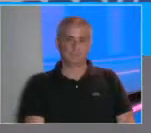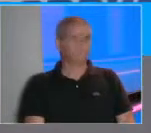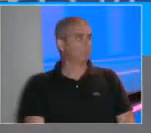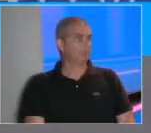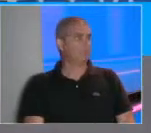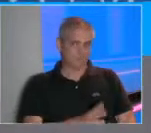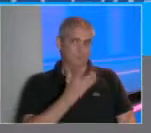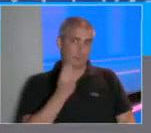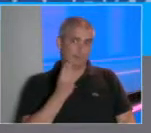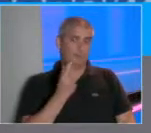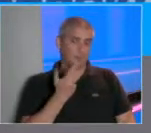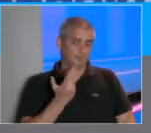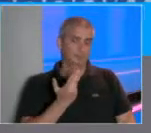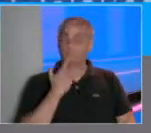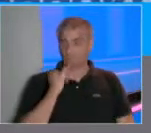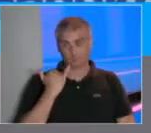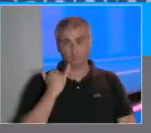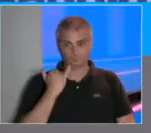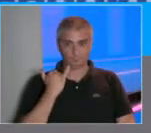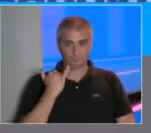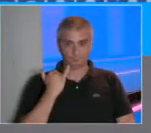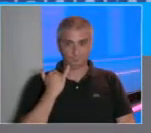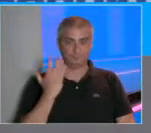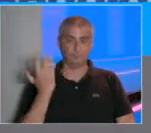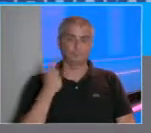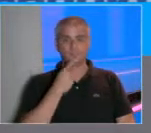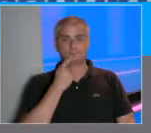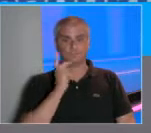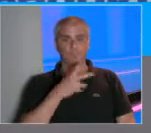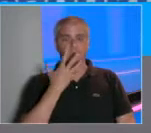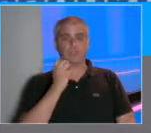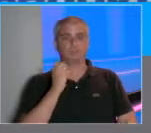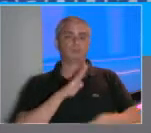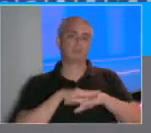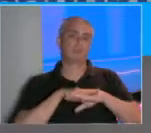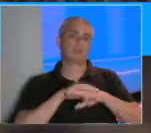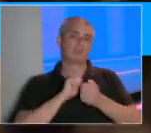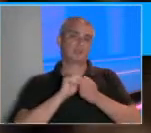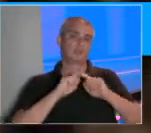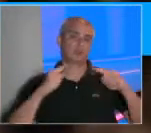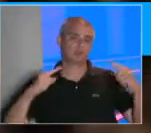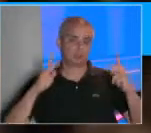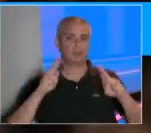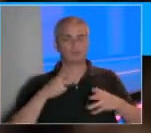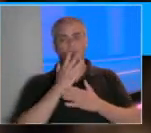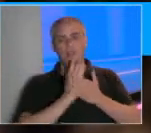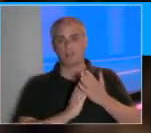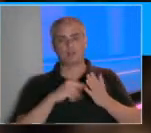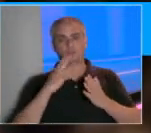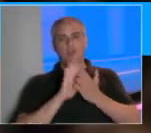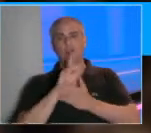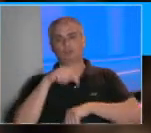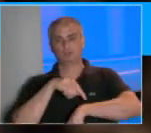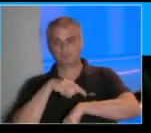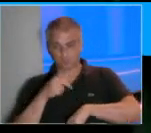שגם זה לא מעט, צריך להגיד את האמת. נכון, אז הם אומרים שיש 50 התמחויות שונות, ואפשר, חלקן יכולות להיות